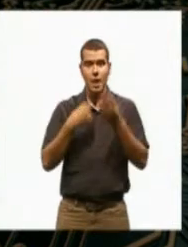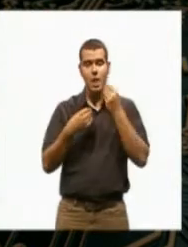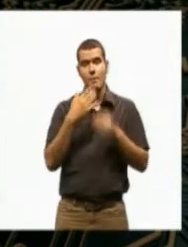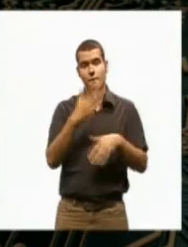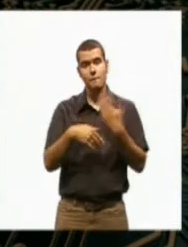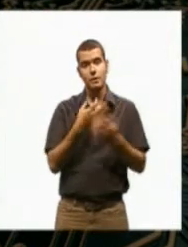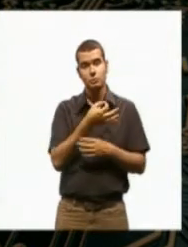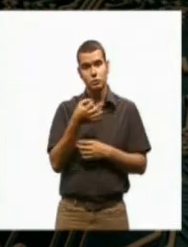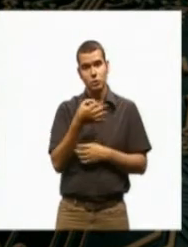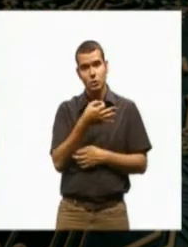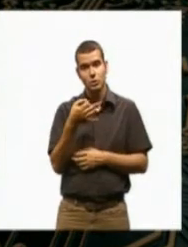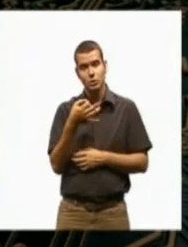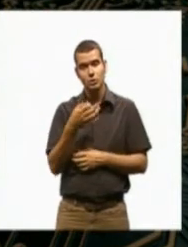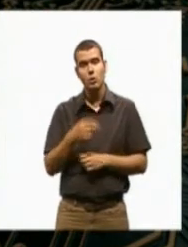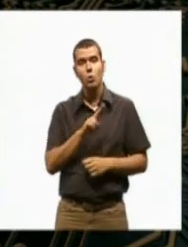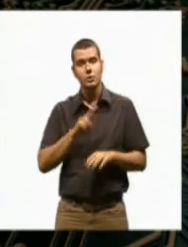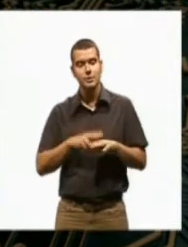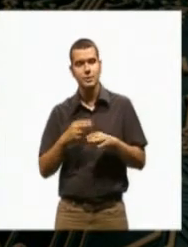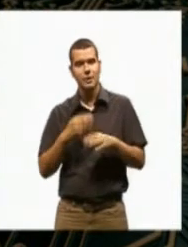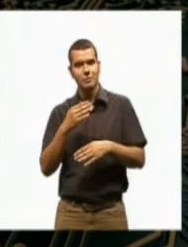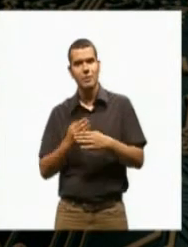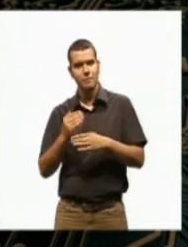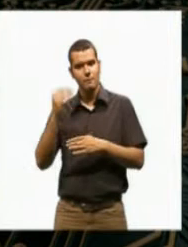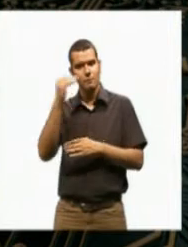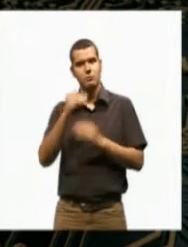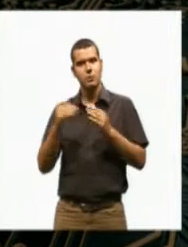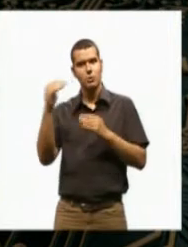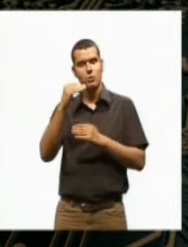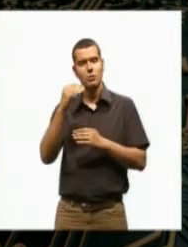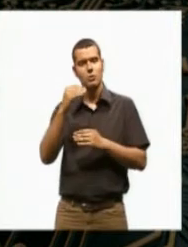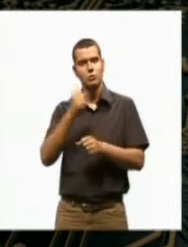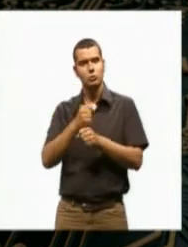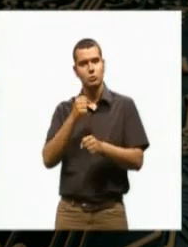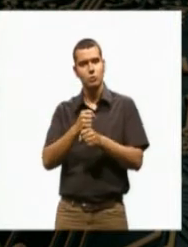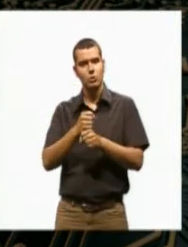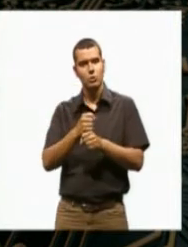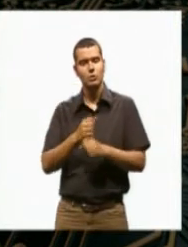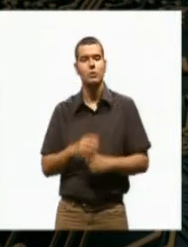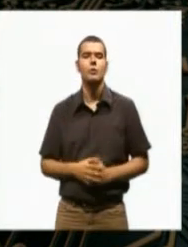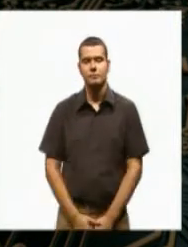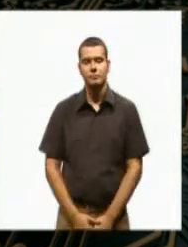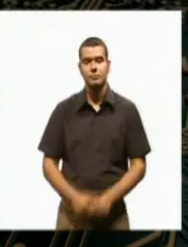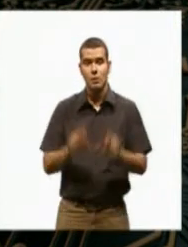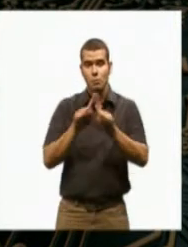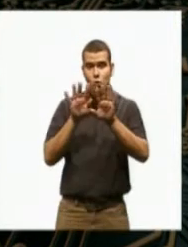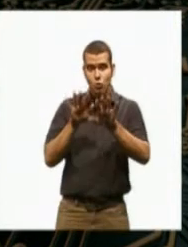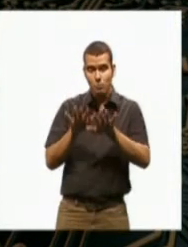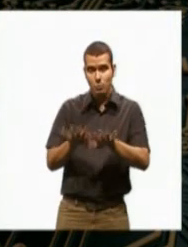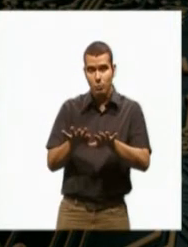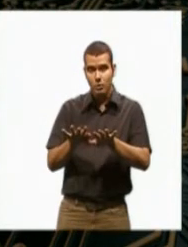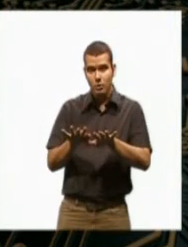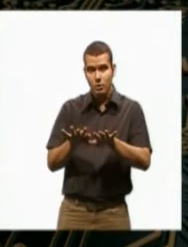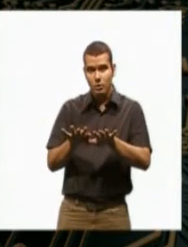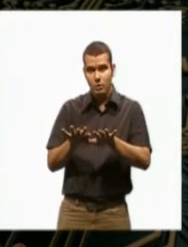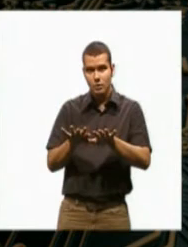jgħom li jgġivu t-training u l-edukazzjoni meħtiġa fil-qasam tal-kompjuter su t-teknologijja permes tal-kompjuter